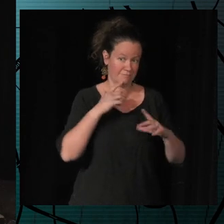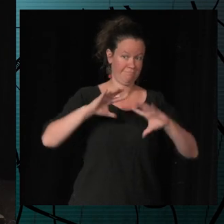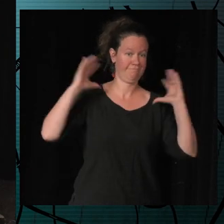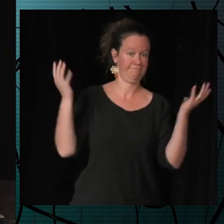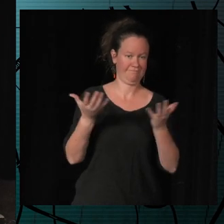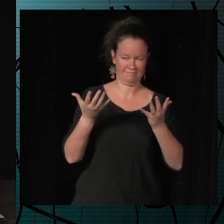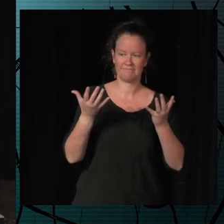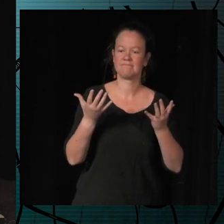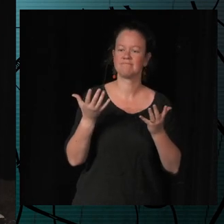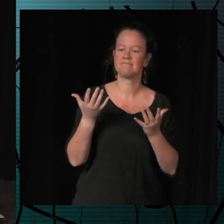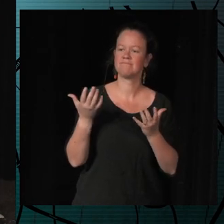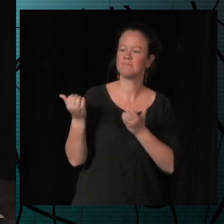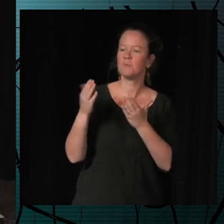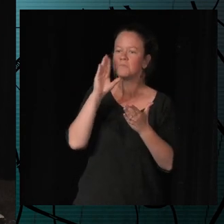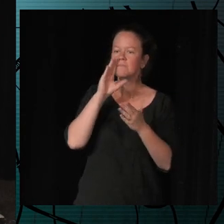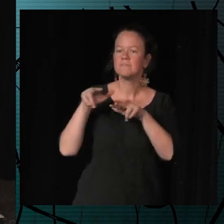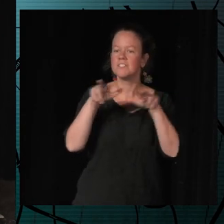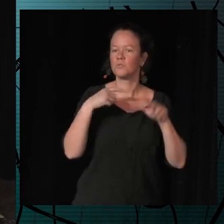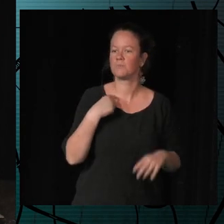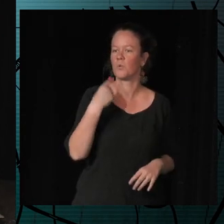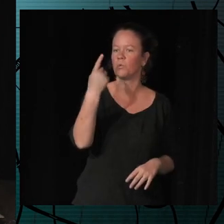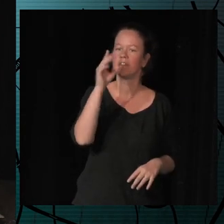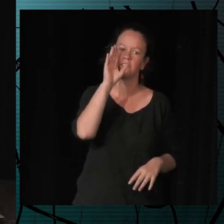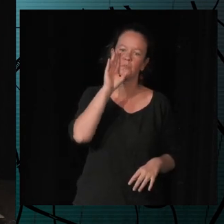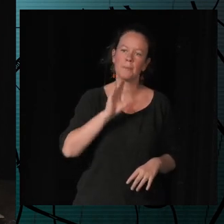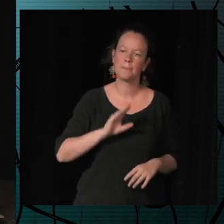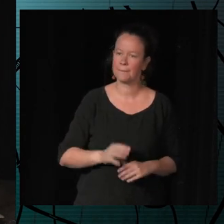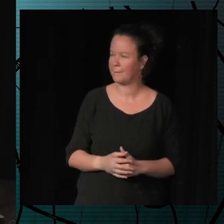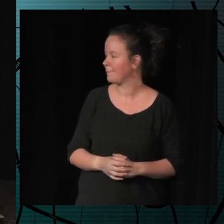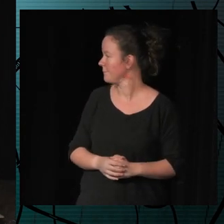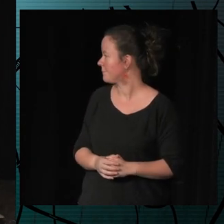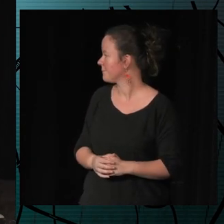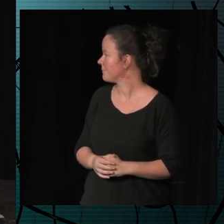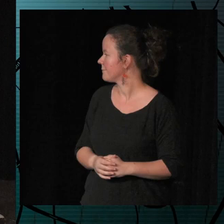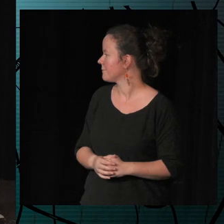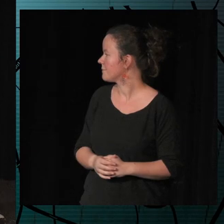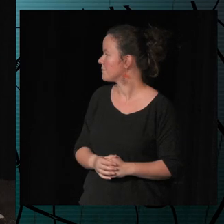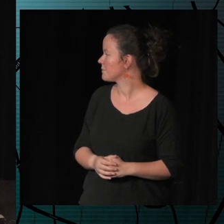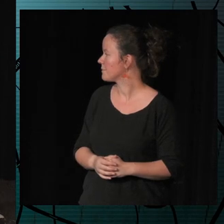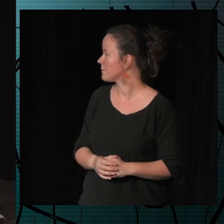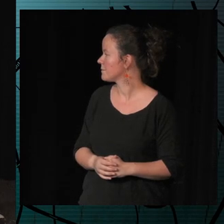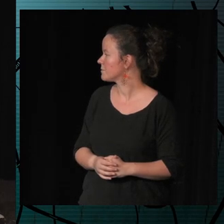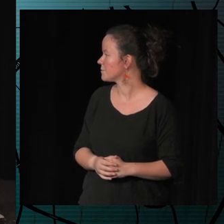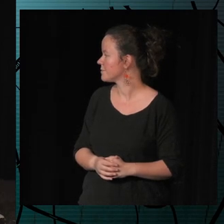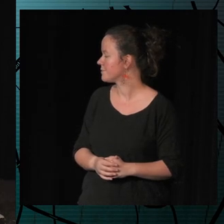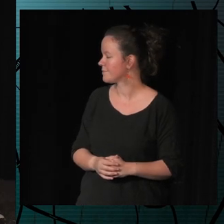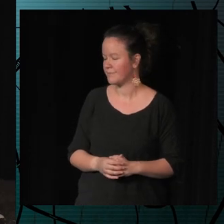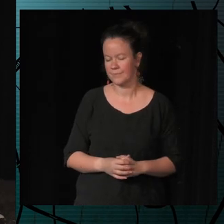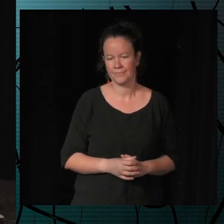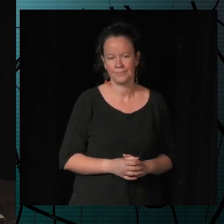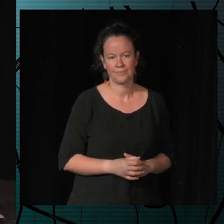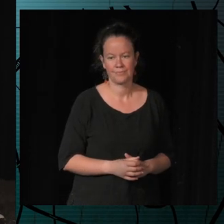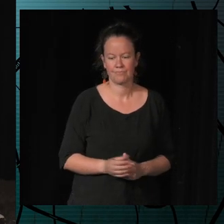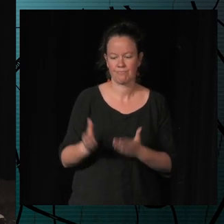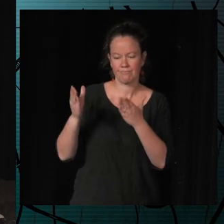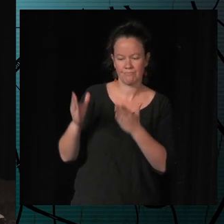je propose qu'on passe le fichier numéro 1 s'il vous plaît en régie euh juste en PR 2 secondes avant de le diffuser donc c'est le narrateur